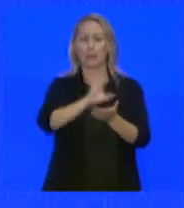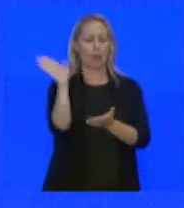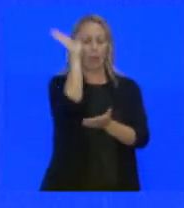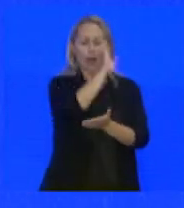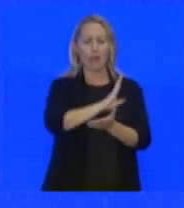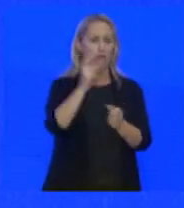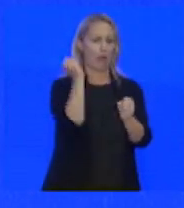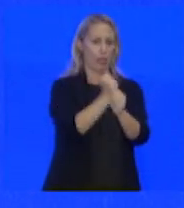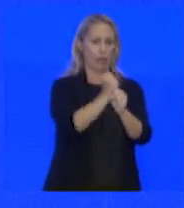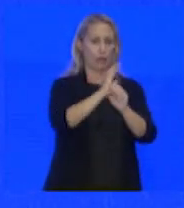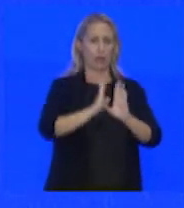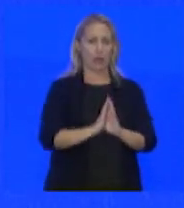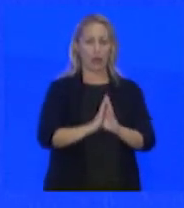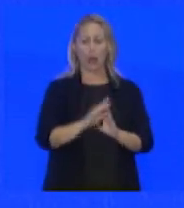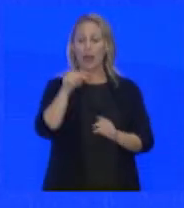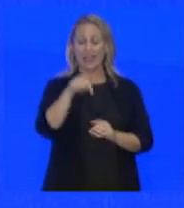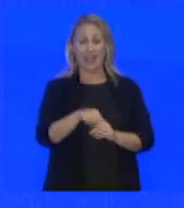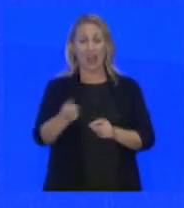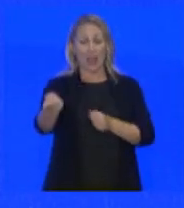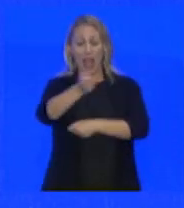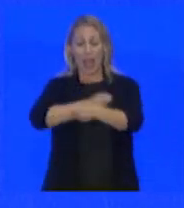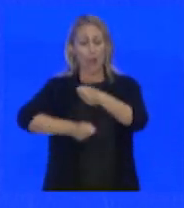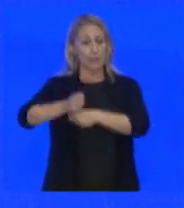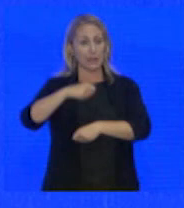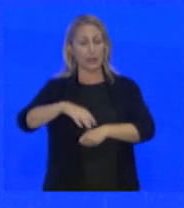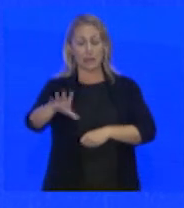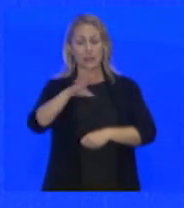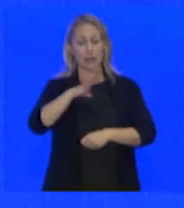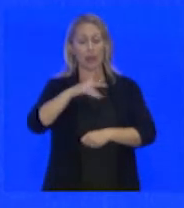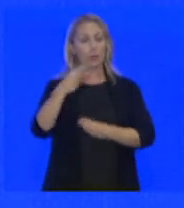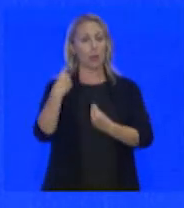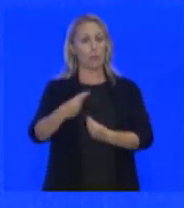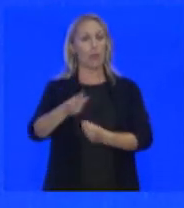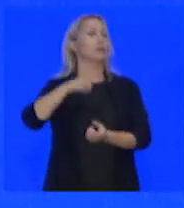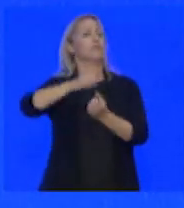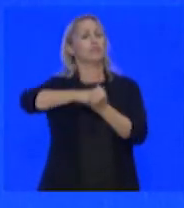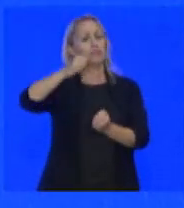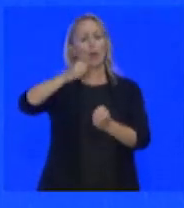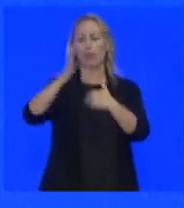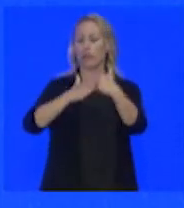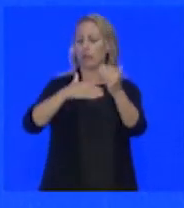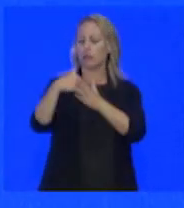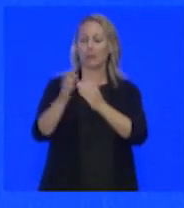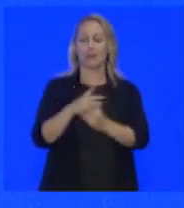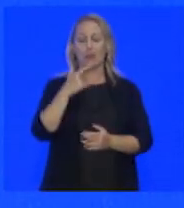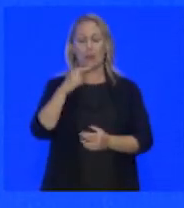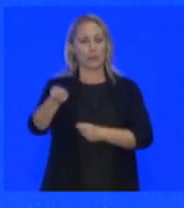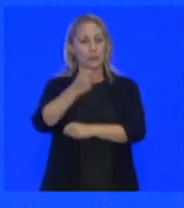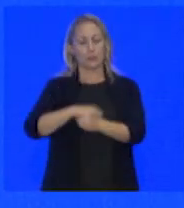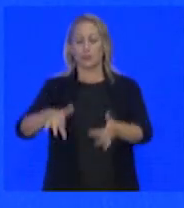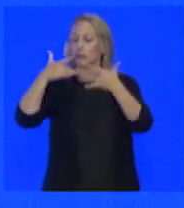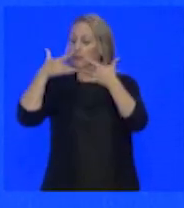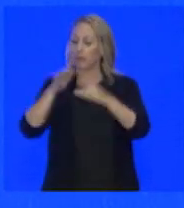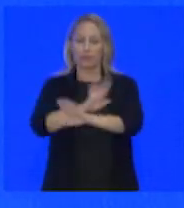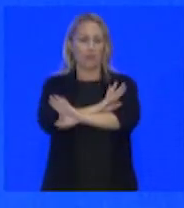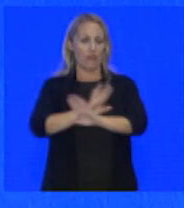επιχειρήσεις χάνουν καταρτισμένους εργαζόμενους που φεύγουν στο εξωτερικό, γιατί απλά δεν αντέχουν την υψηλή φορολογία,